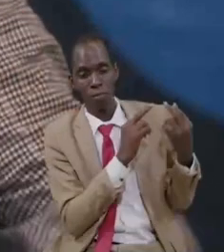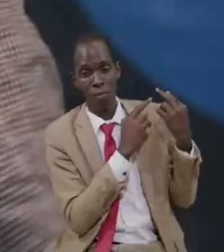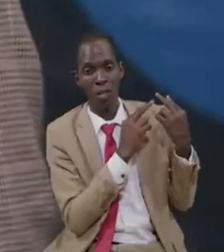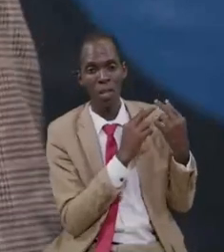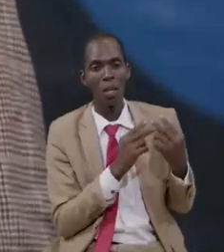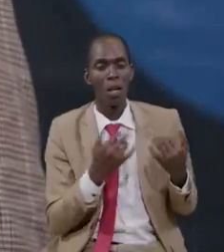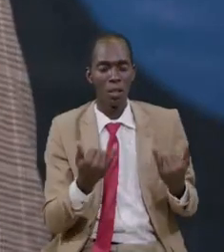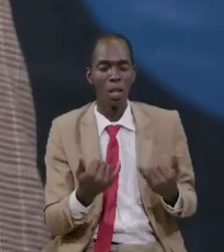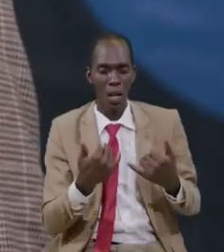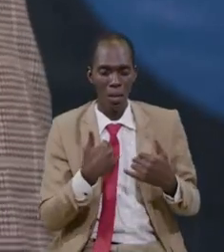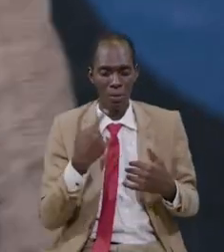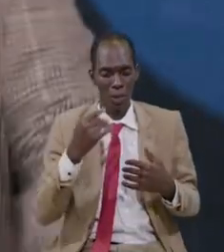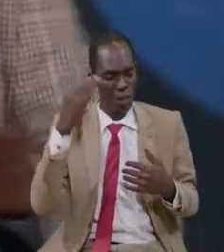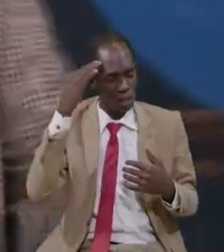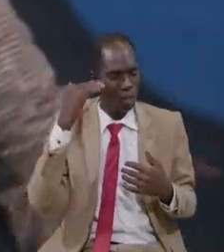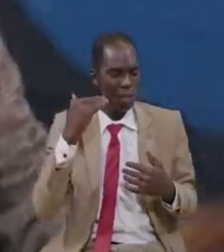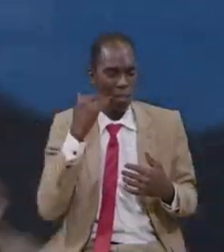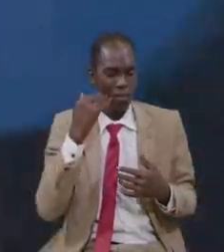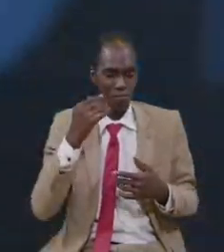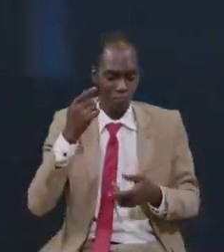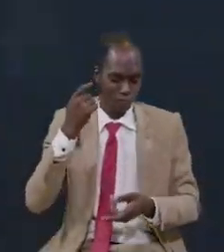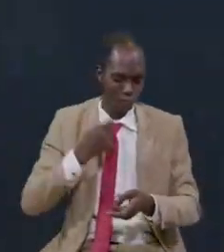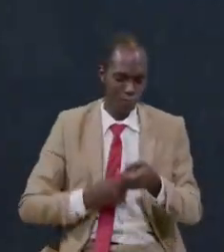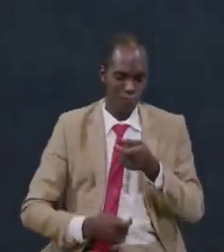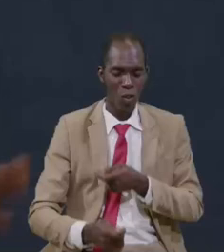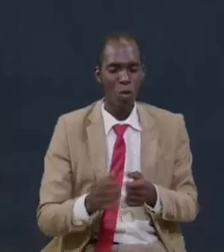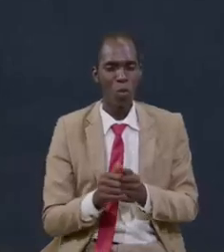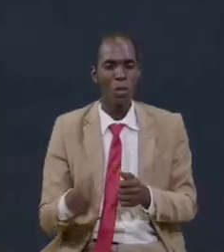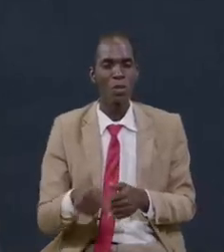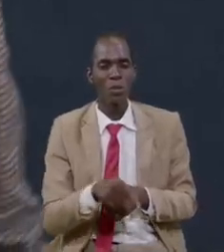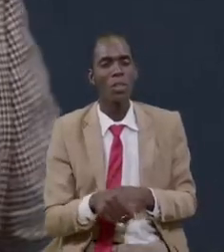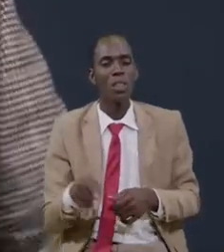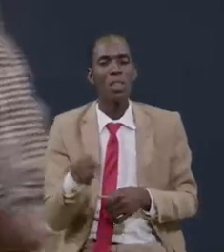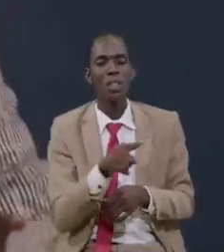ont la tête à l'envers. Ils font des choses.